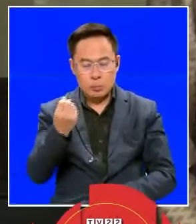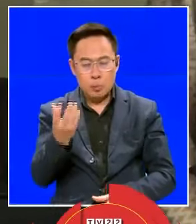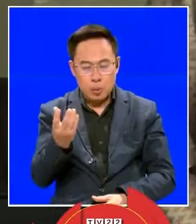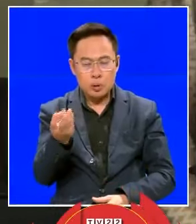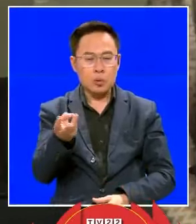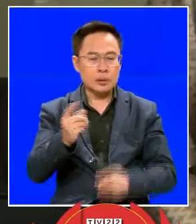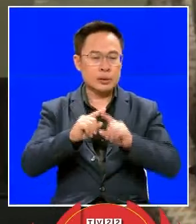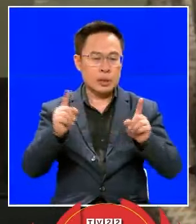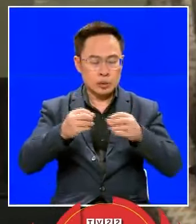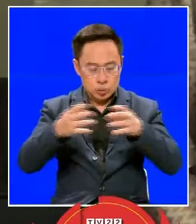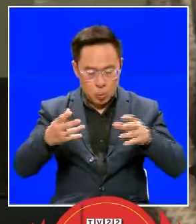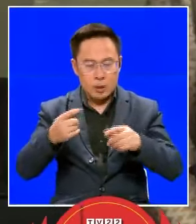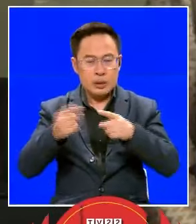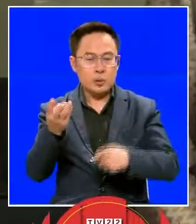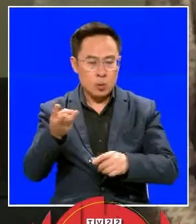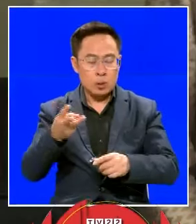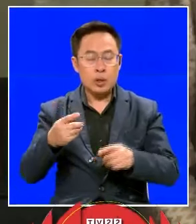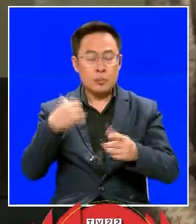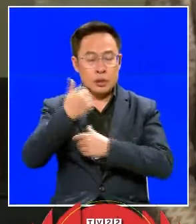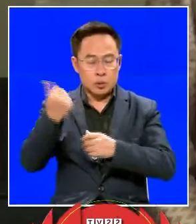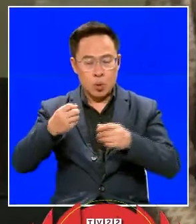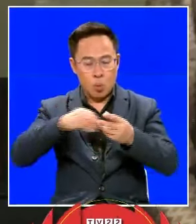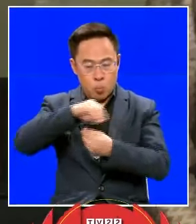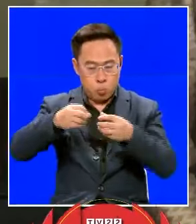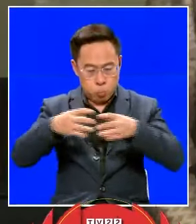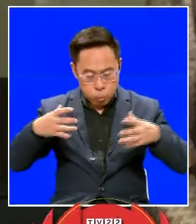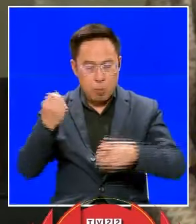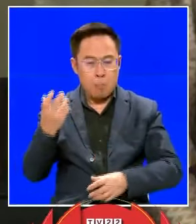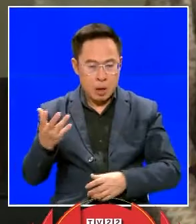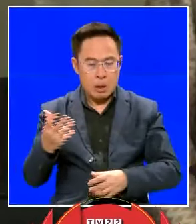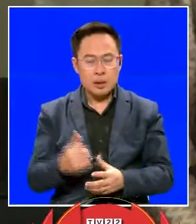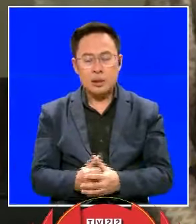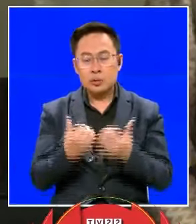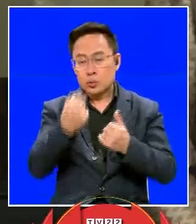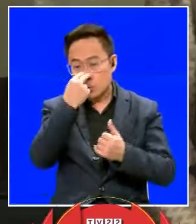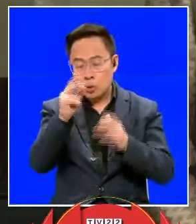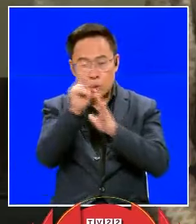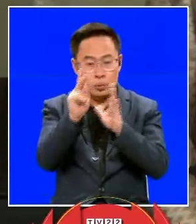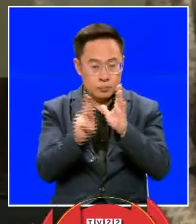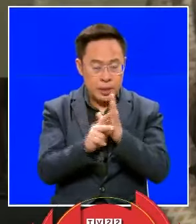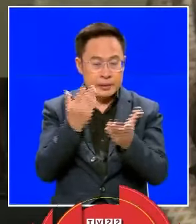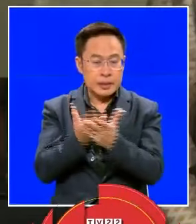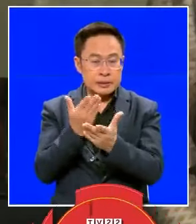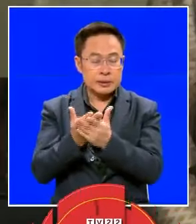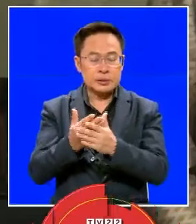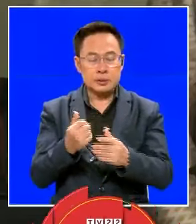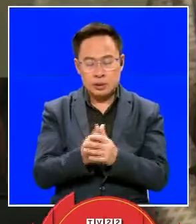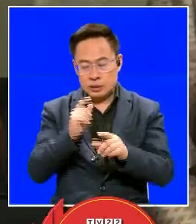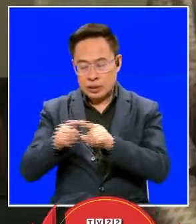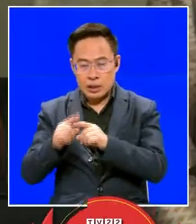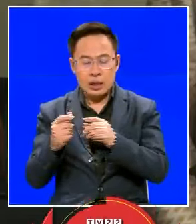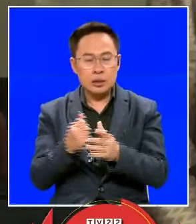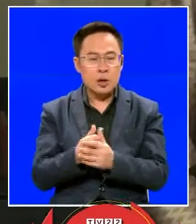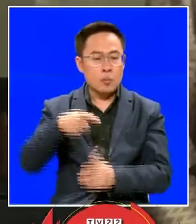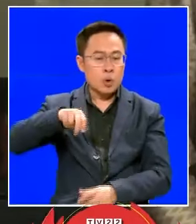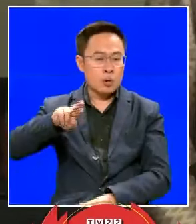รัฐมนตรีก็บอกว่าเดี๋ยวต้องไปเช็คหลักครับพรบงบประมาณรายจ่ายประจำปี 67พรบวินัยการเงินการคลังพ.ร.บหนี้สาธารณะคือพยายามจะไม่ให้หนี้เนี่ย